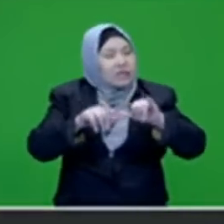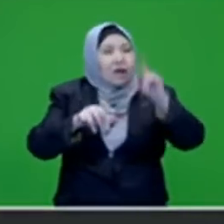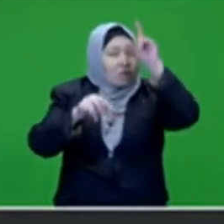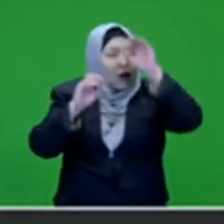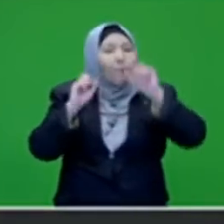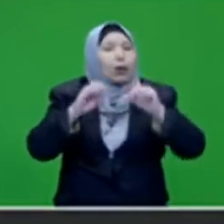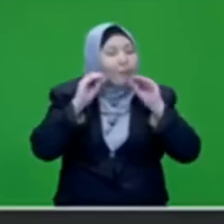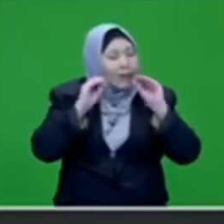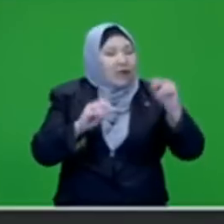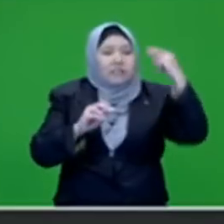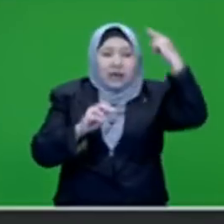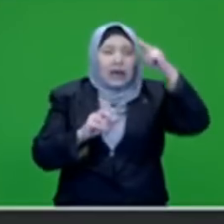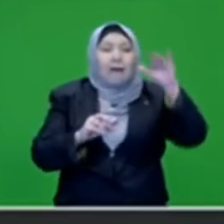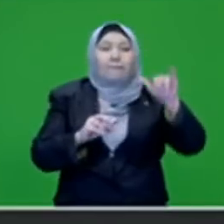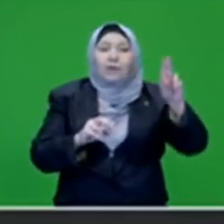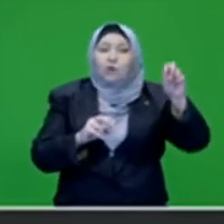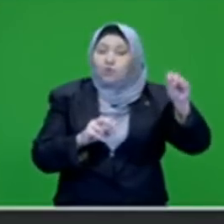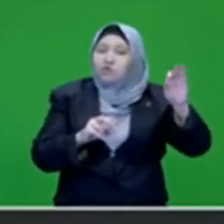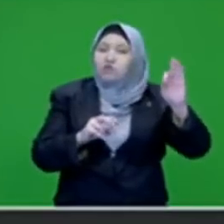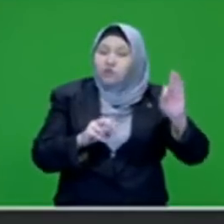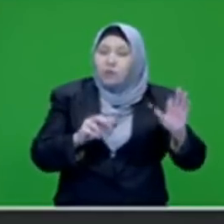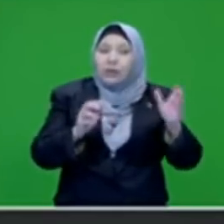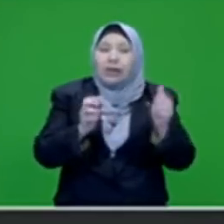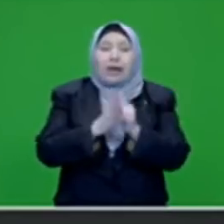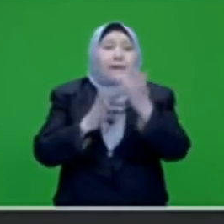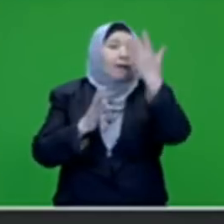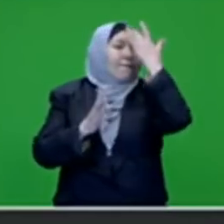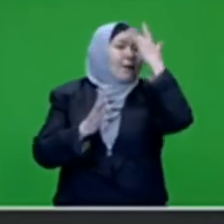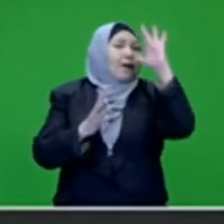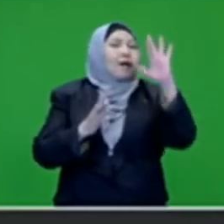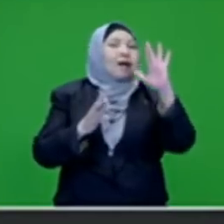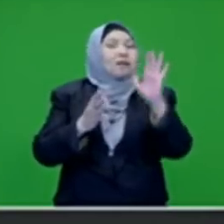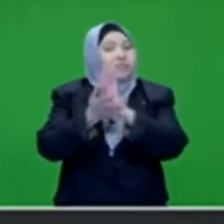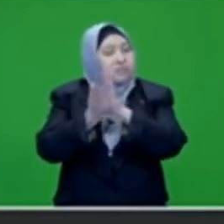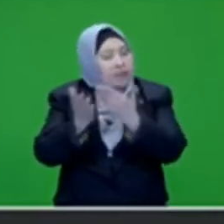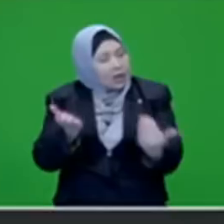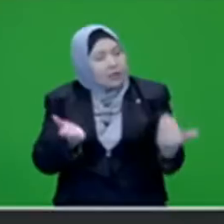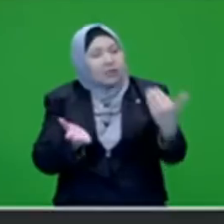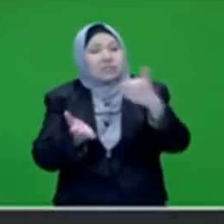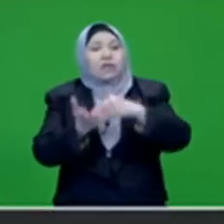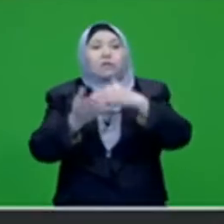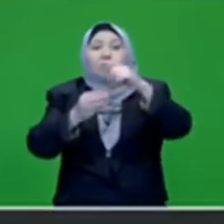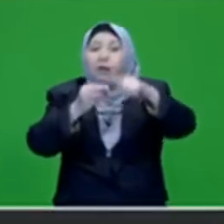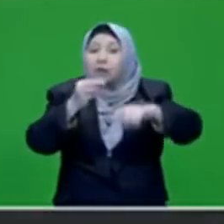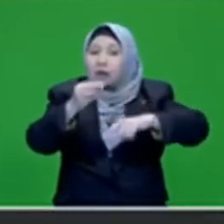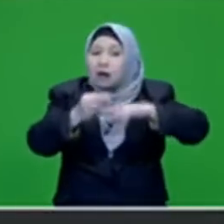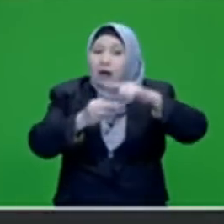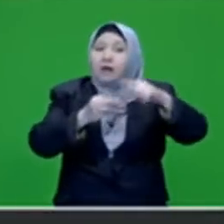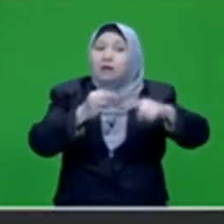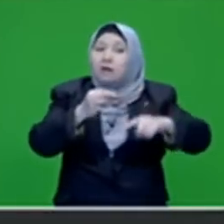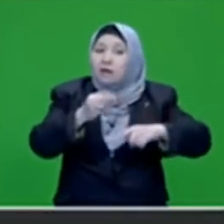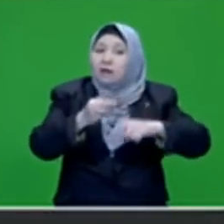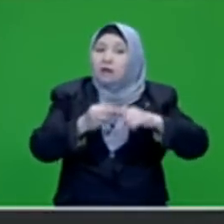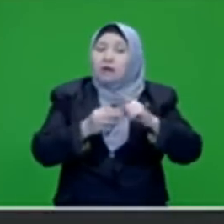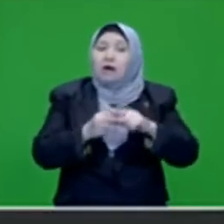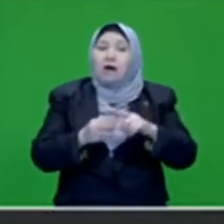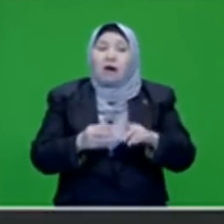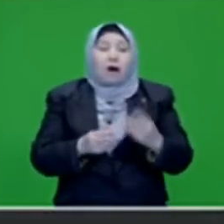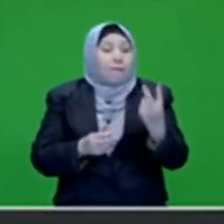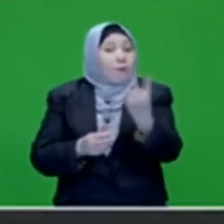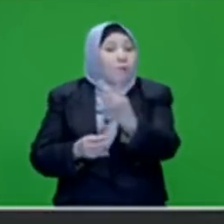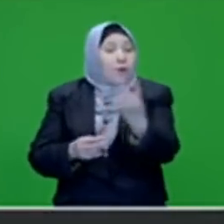salam dengan kebijaksanaan. Satu perkara lagi Ustaz Fuzrul dan juga Tarmizi.